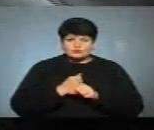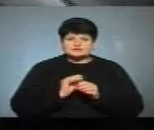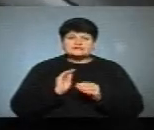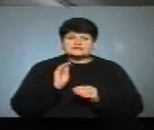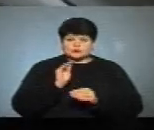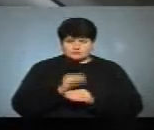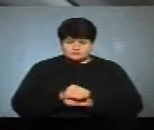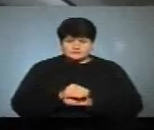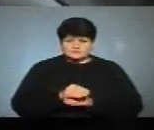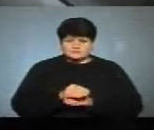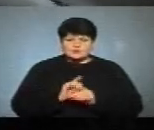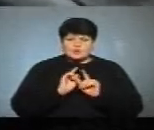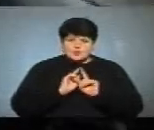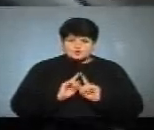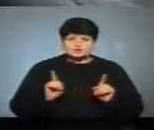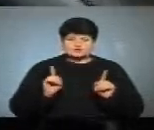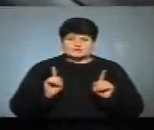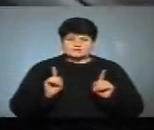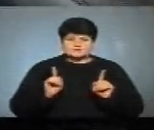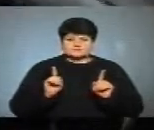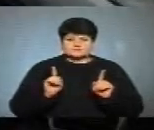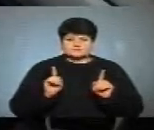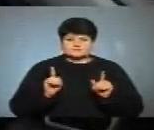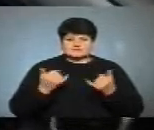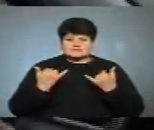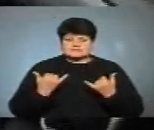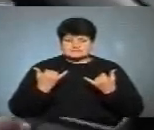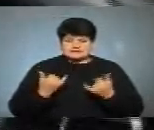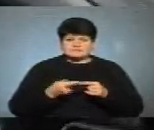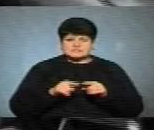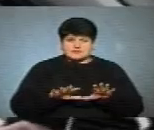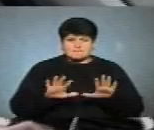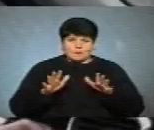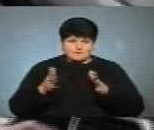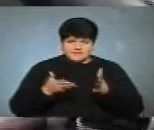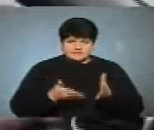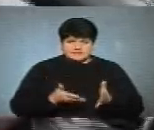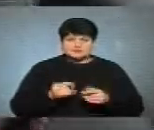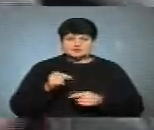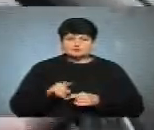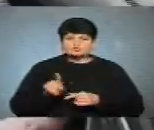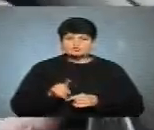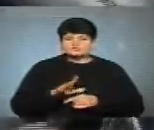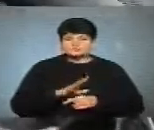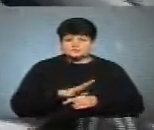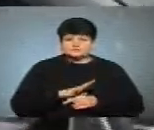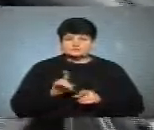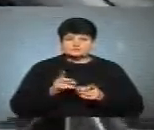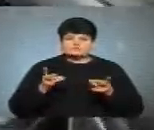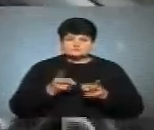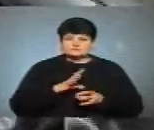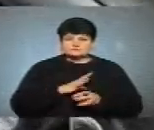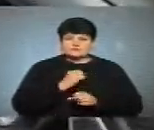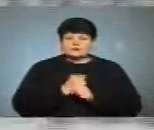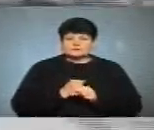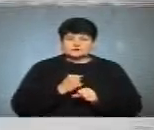прибавилося, особливо зараз, в даний момент, тому що інколи навіть доводилося